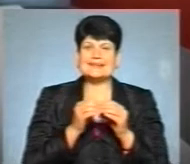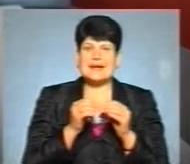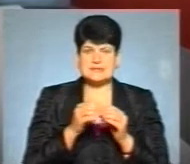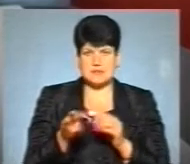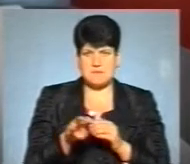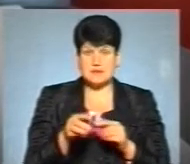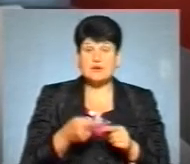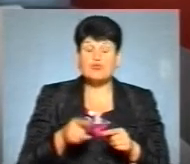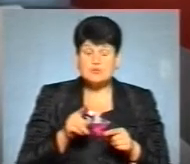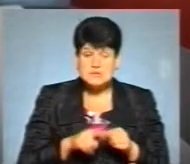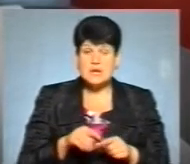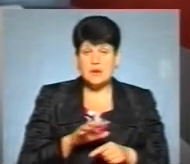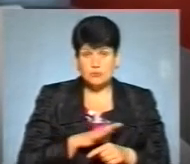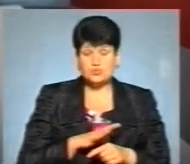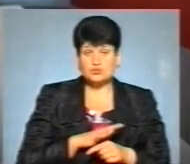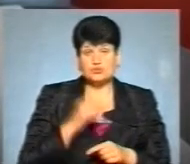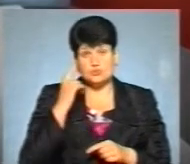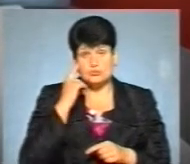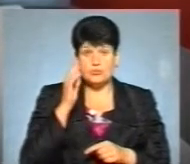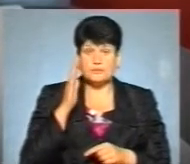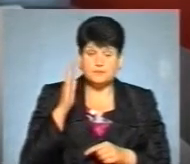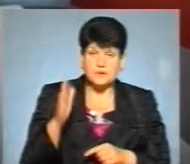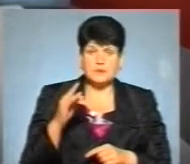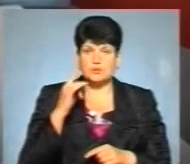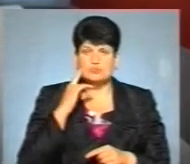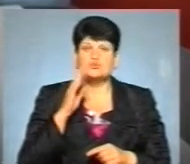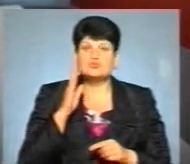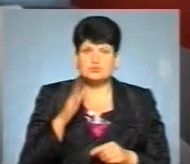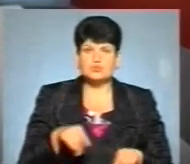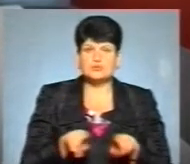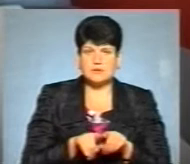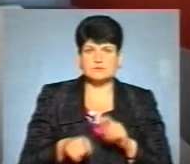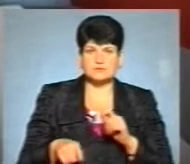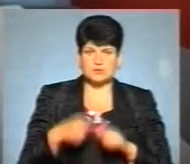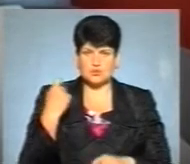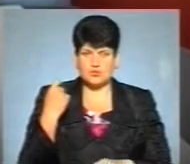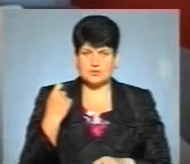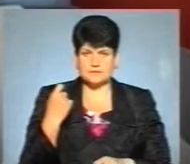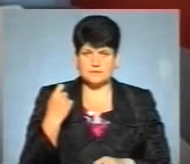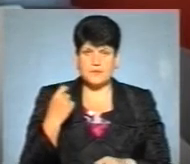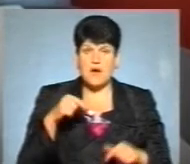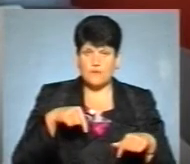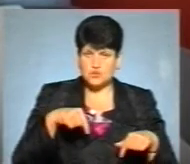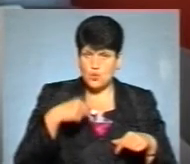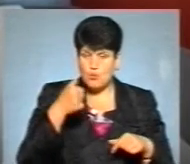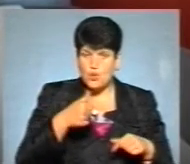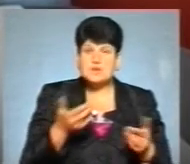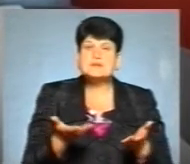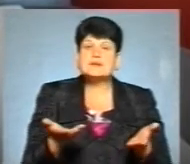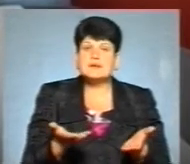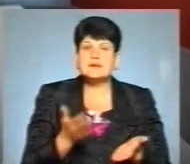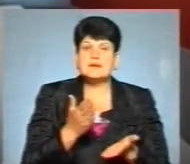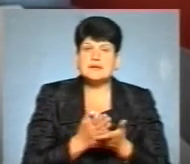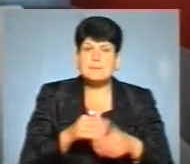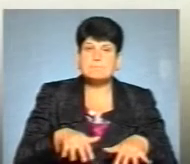Відповідно, це було прогнозовано, і ми очікували, що будуть такі пошкодження і збитки. А в цьому році які ми маємо